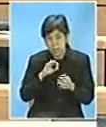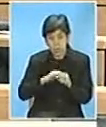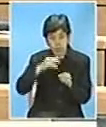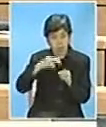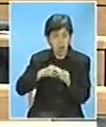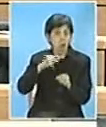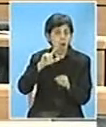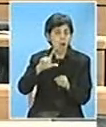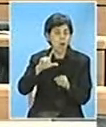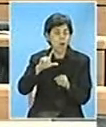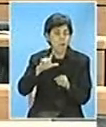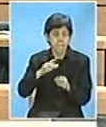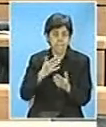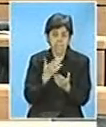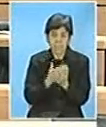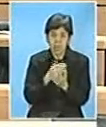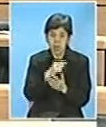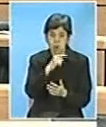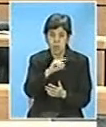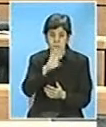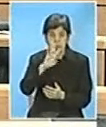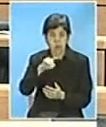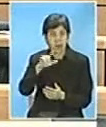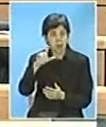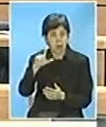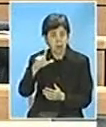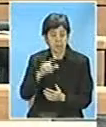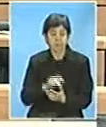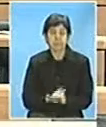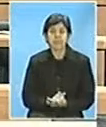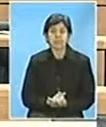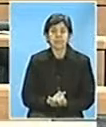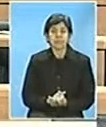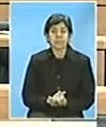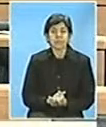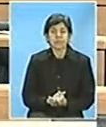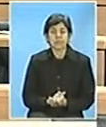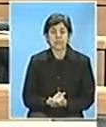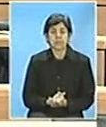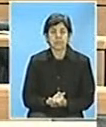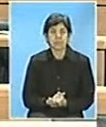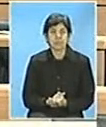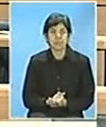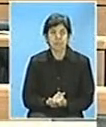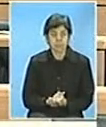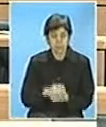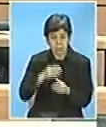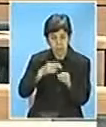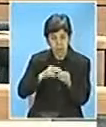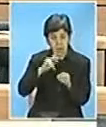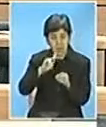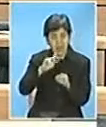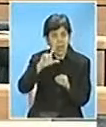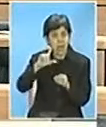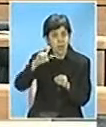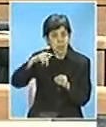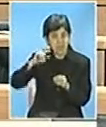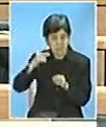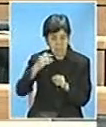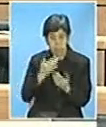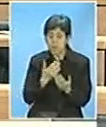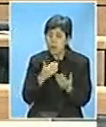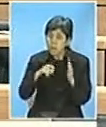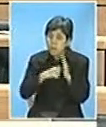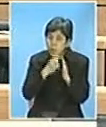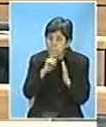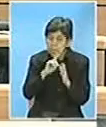LPG นะครับซึ่งเราติดลบถึง 4,000 ล้านต่อเดือนเพราะว่า LPG ที่กลับเรียกว่า 4,000 ล้านต่อเดือนนะครับเกิดจาก